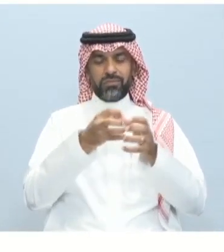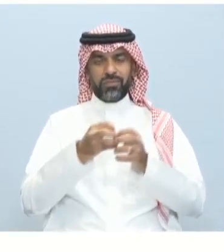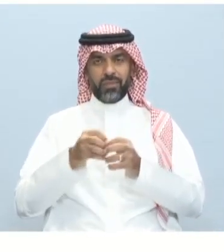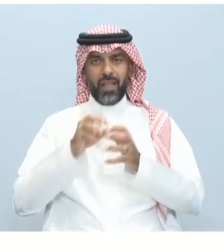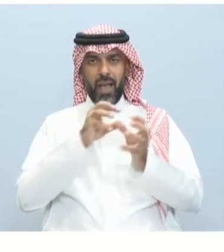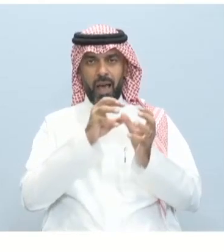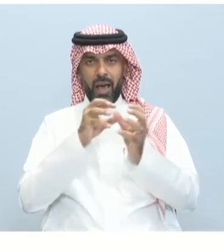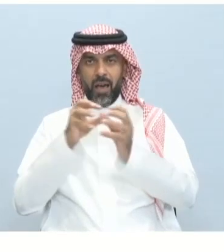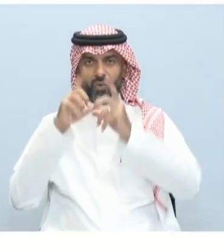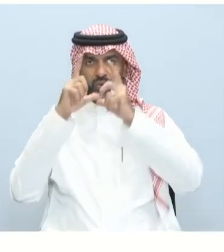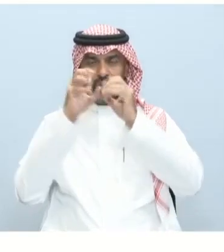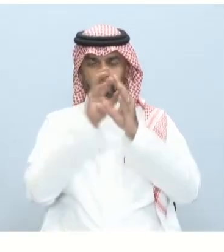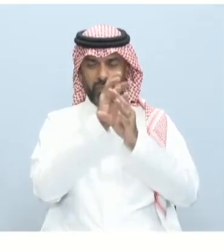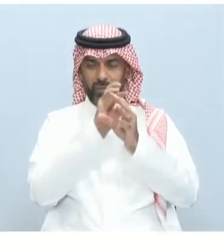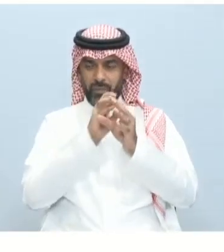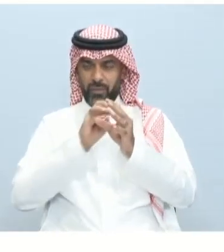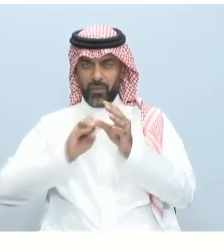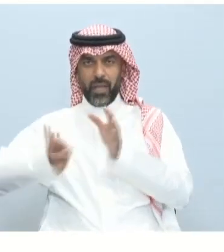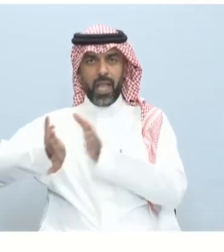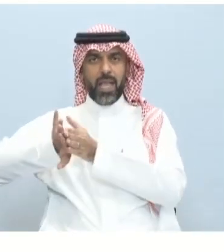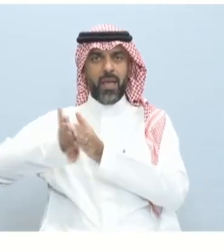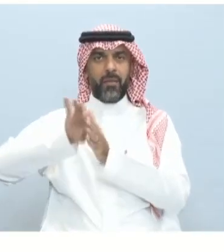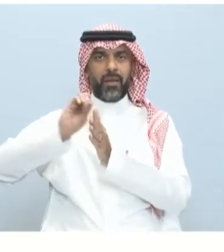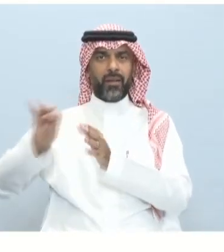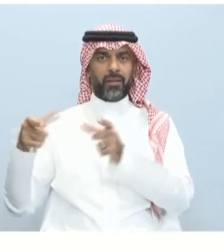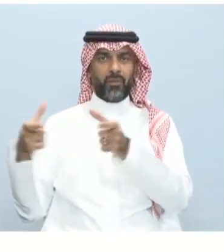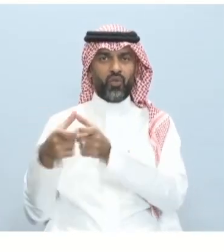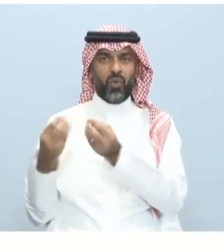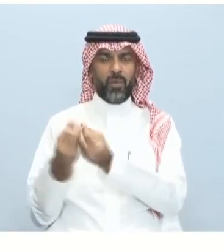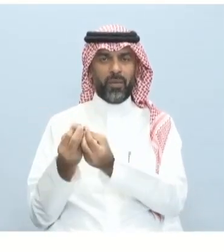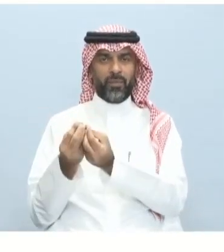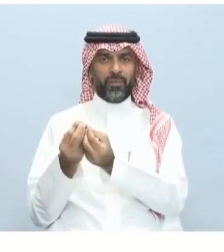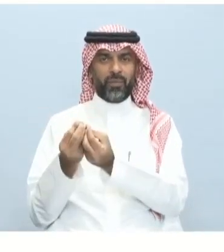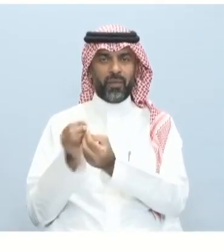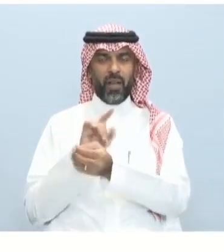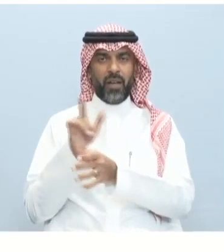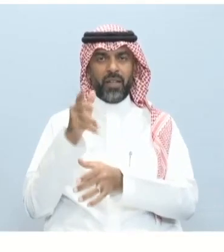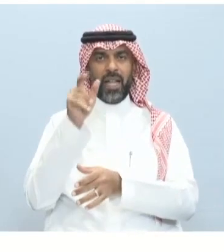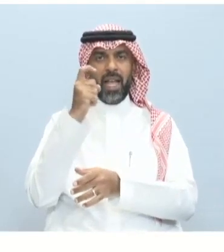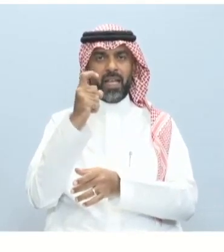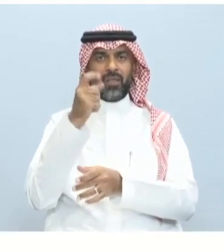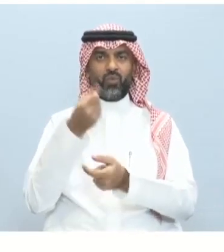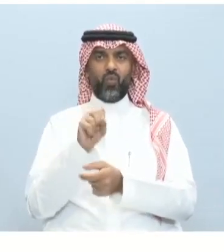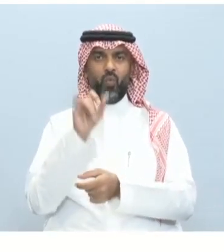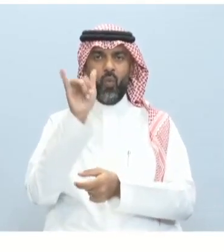صورة مظهر الكائن إلى الجهة اليمنى عن طريق الإحداثي